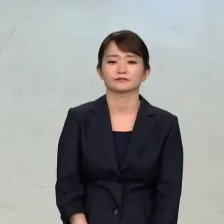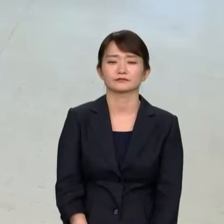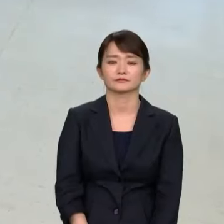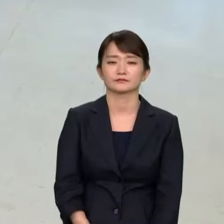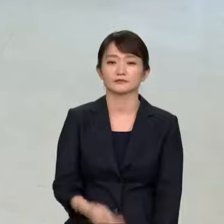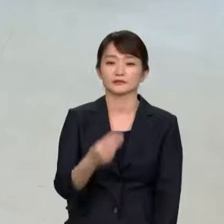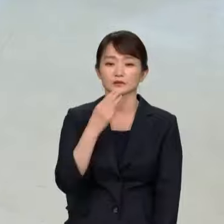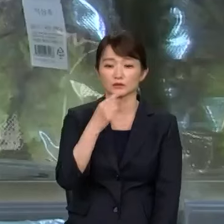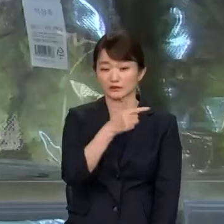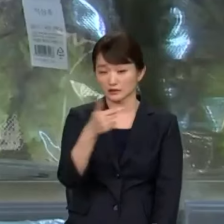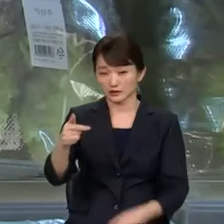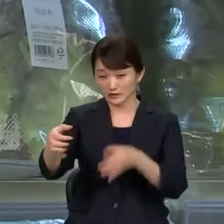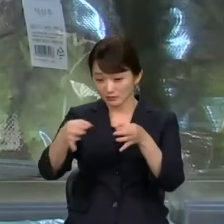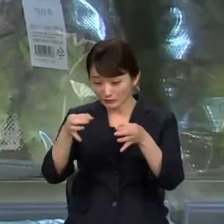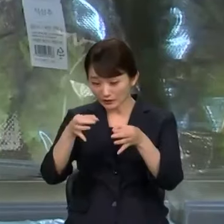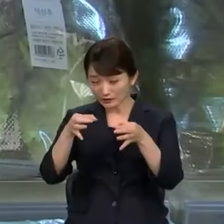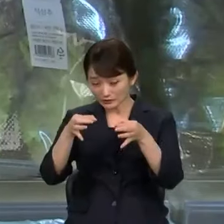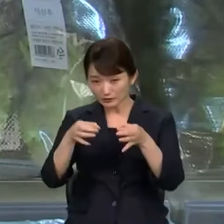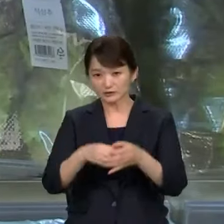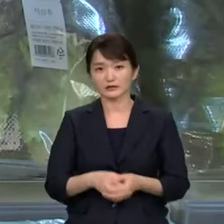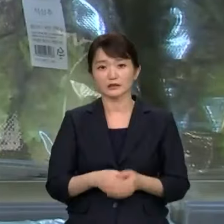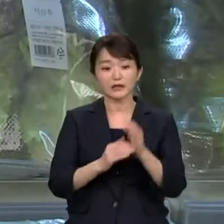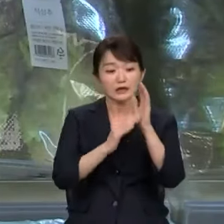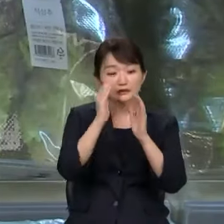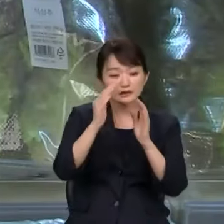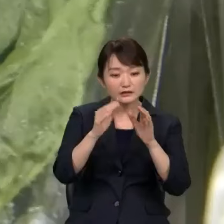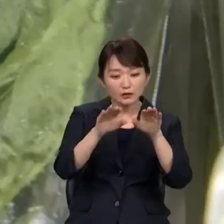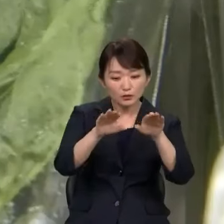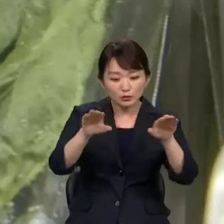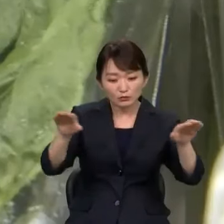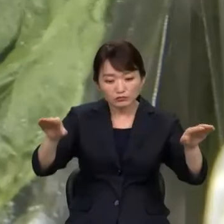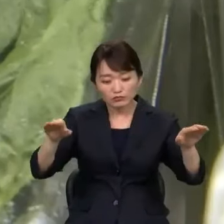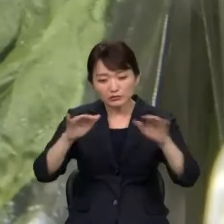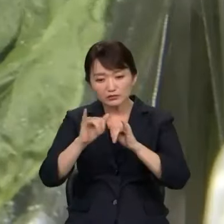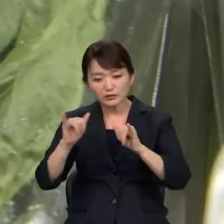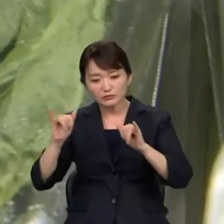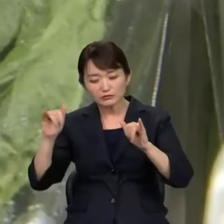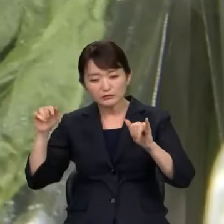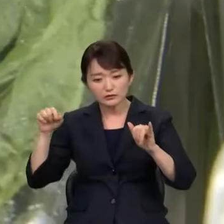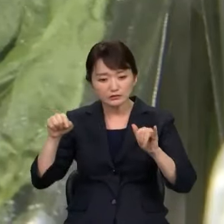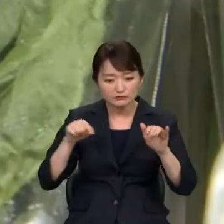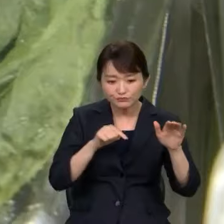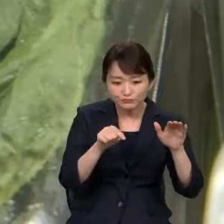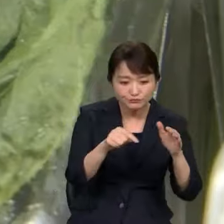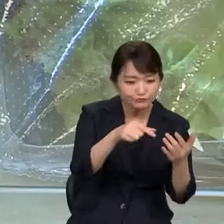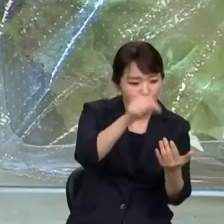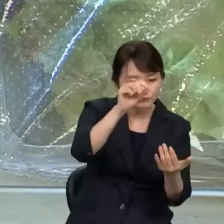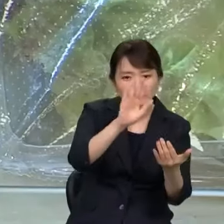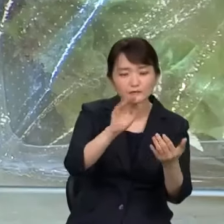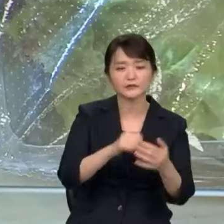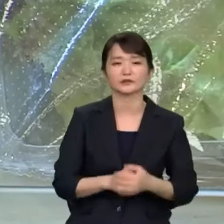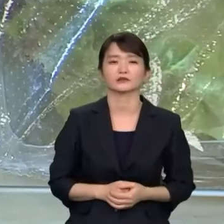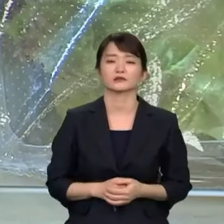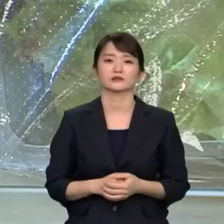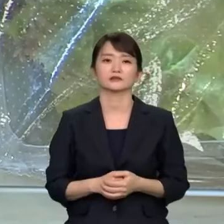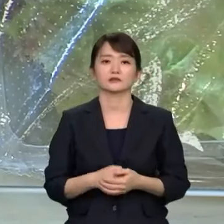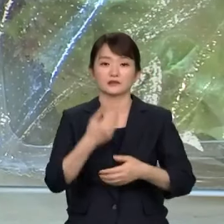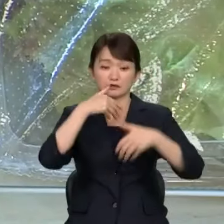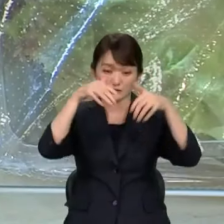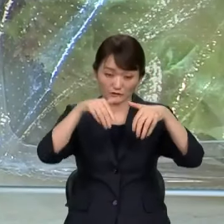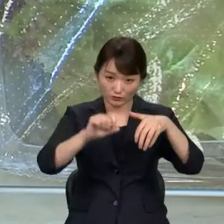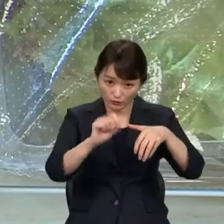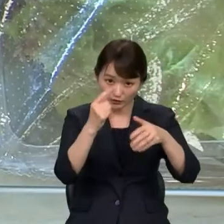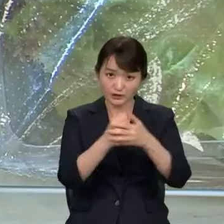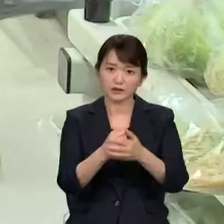서울의 한 대형마트 채소 코너가 한산합니다. 장마 여파에 상추와 시금치는 지난달보다 50%